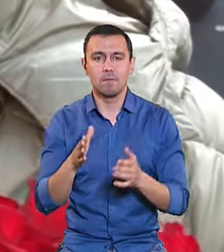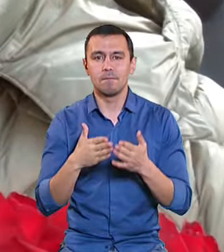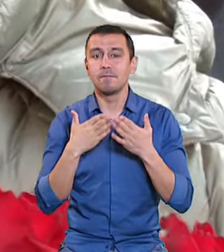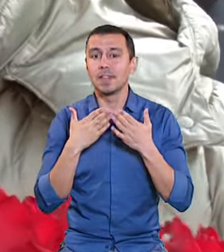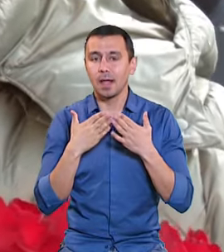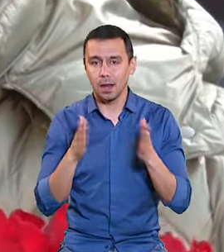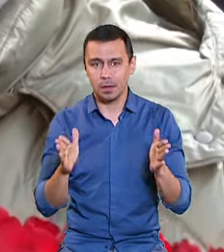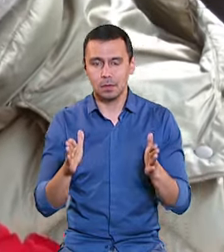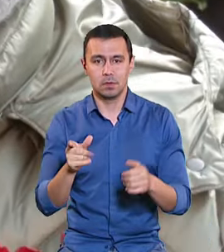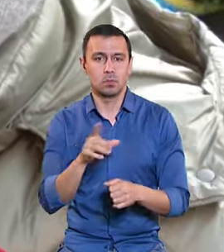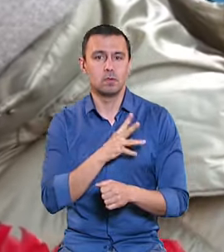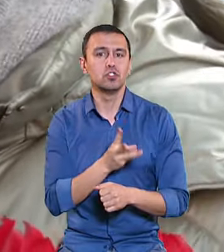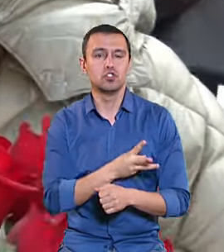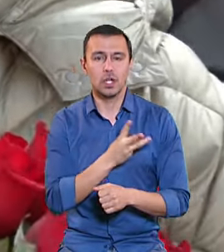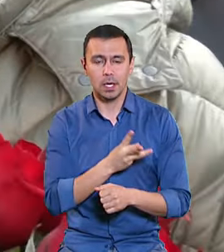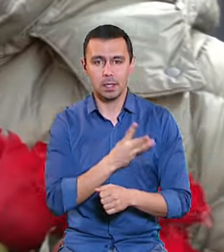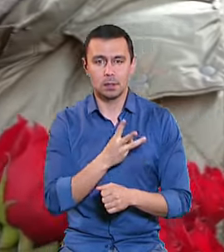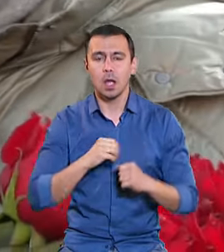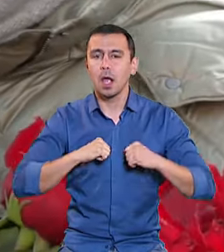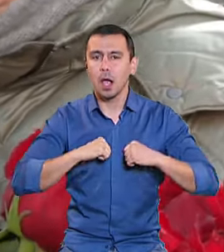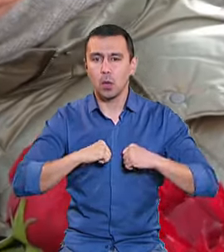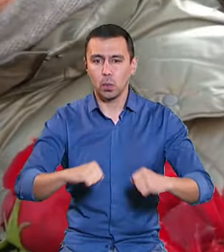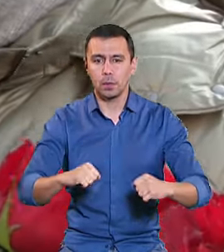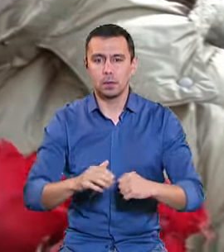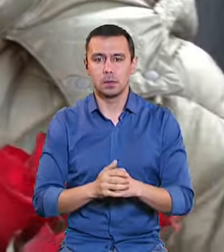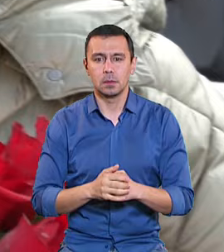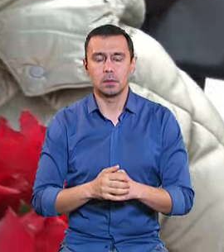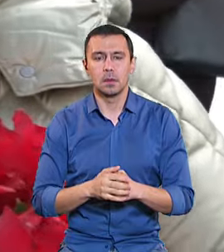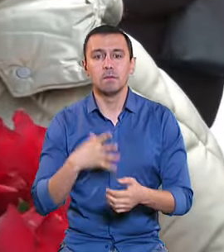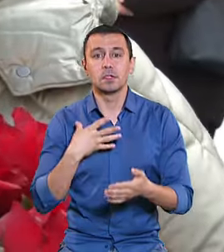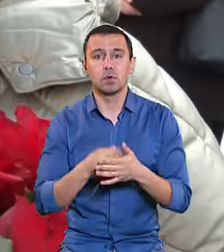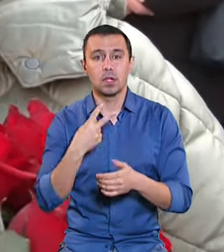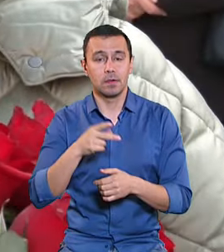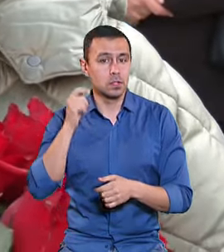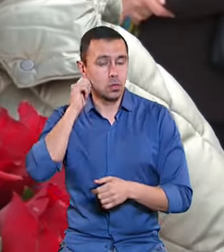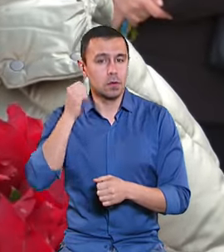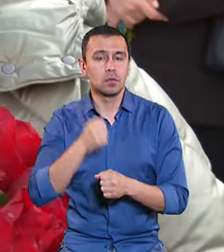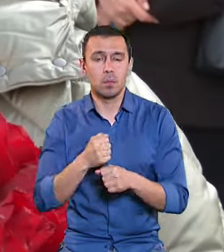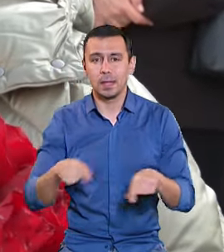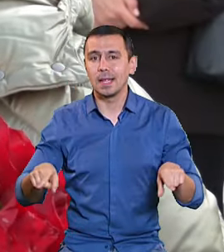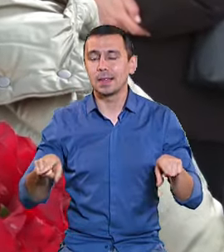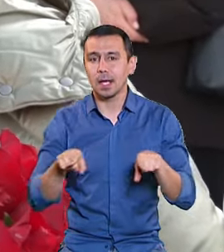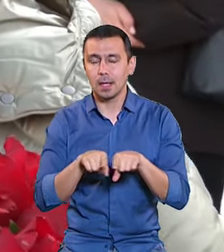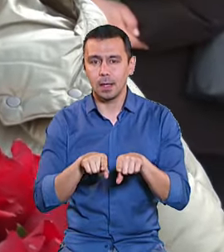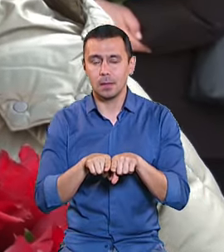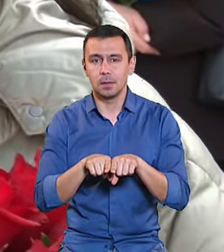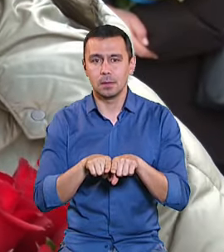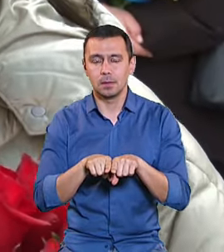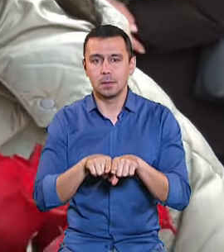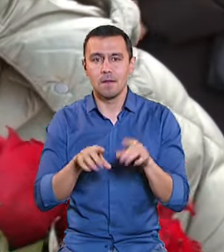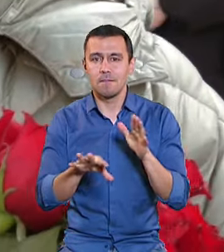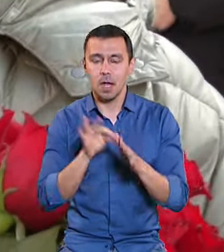відкритий, він був щирий. Герой, бо у свої 20 років зробити такий